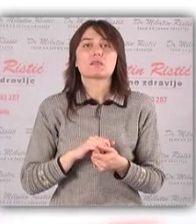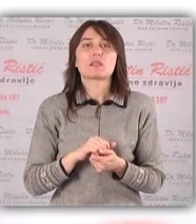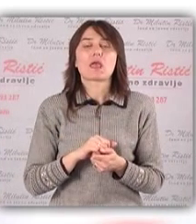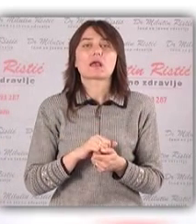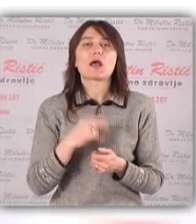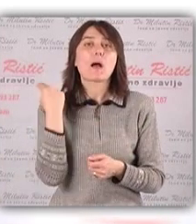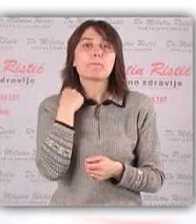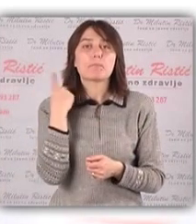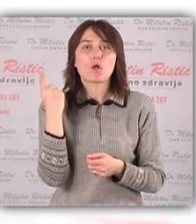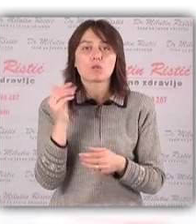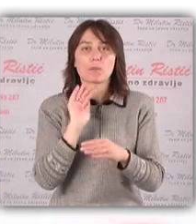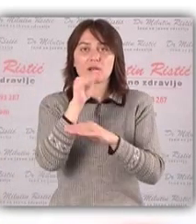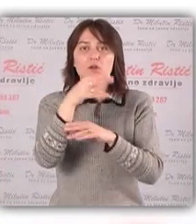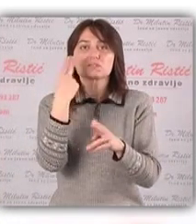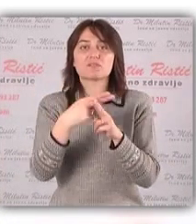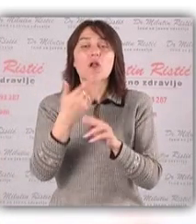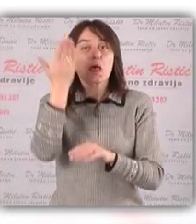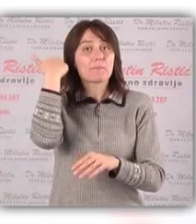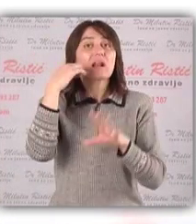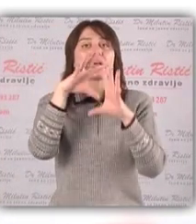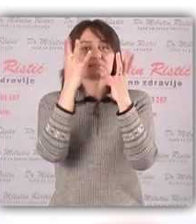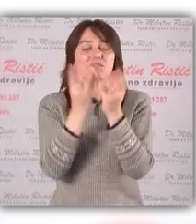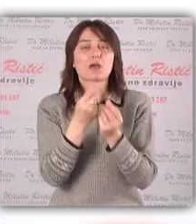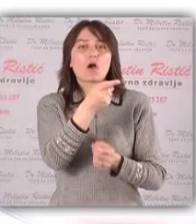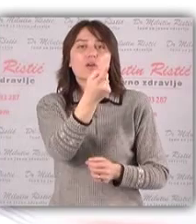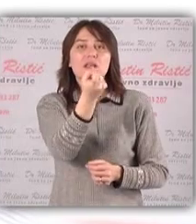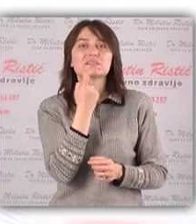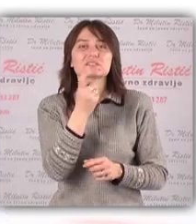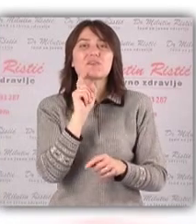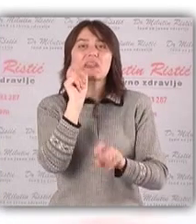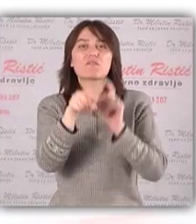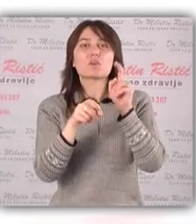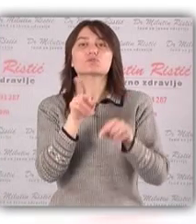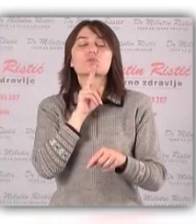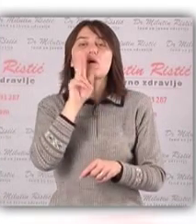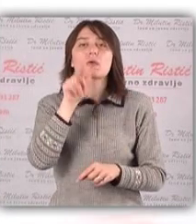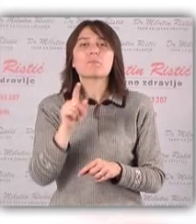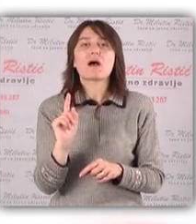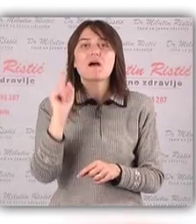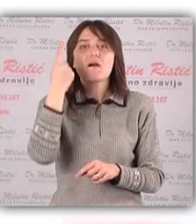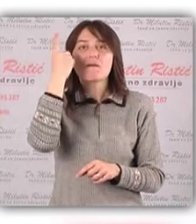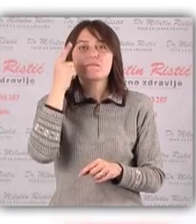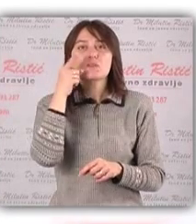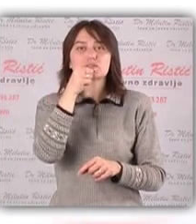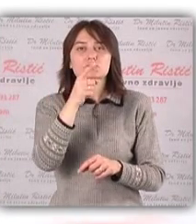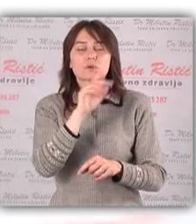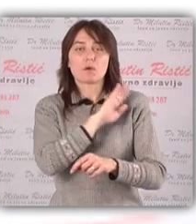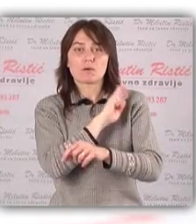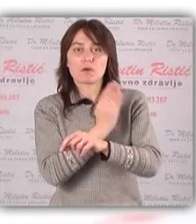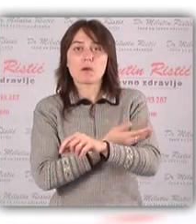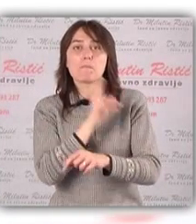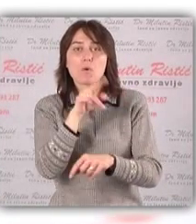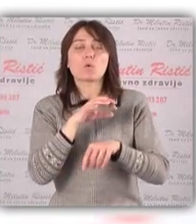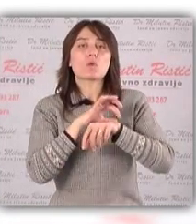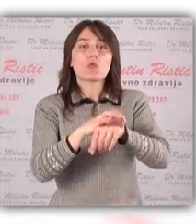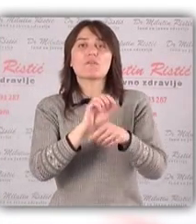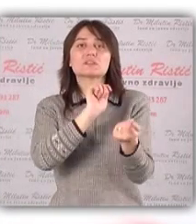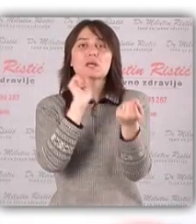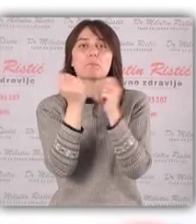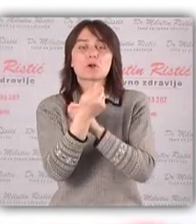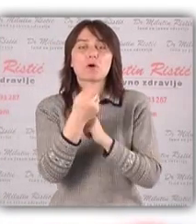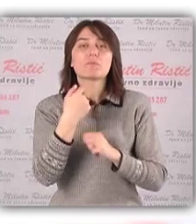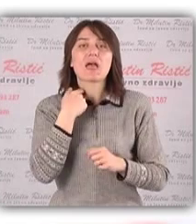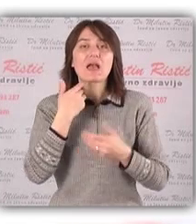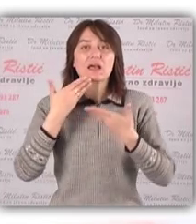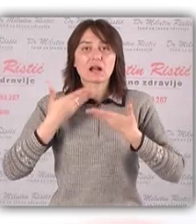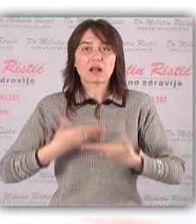Neke polno prenosive bolesti, pre svega one izazvane virusom koji imaju visok onkogeni potencijal, mogu dovesti